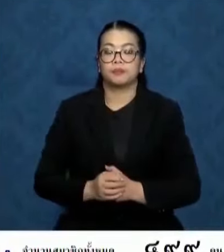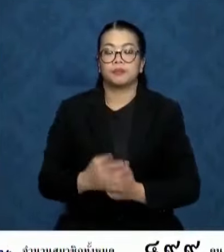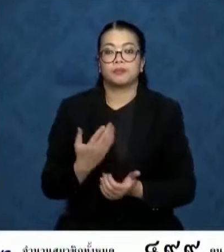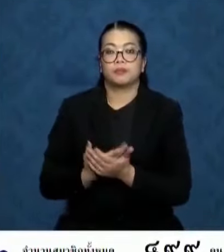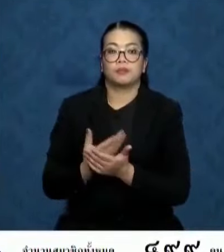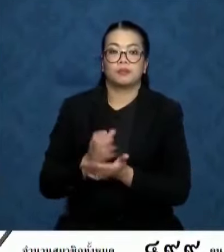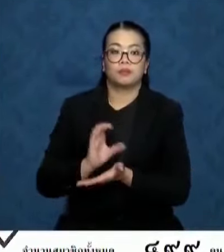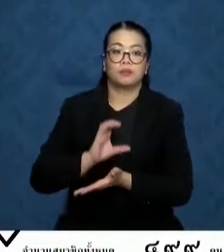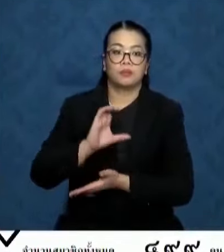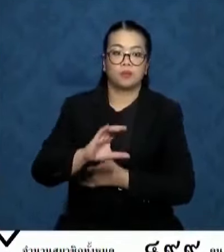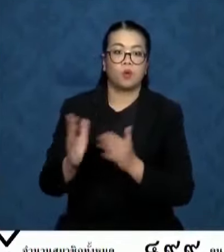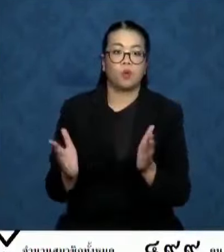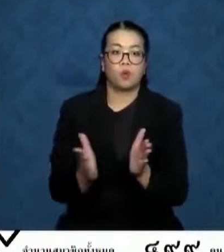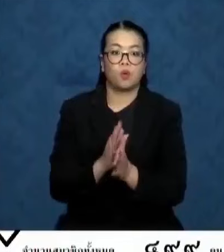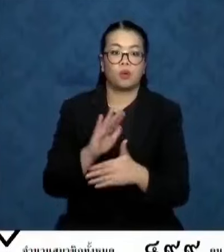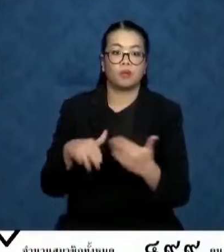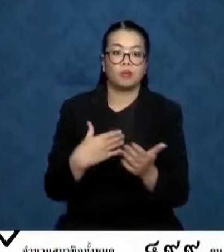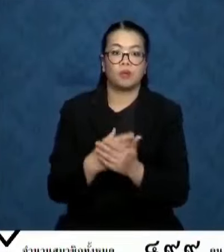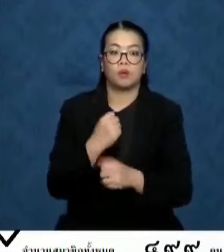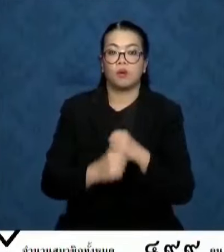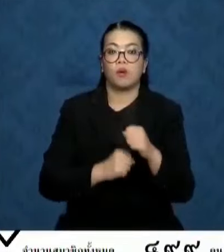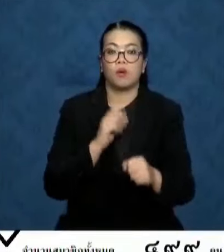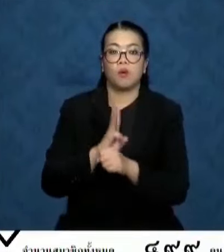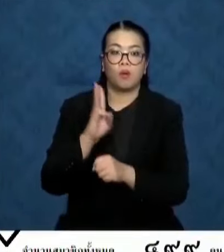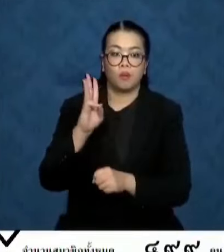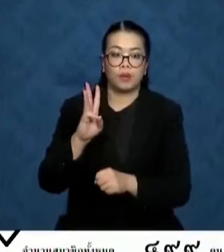ใช้งบประมาณรวมทั้งสิ้น 6 ปี